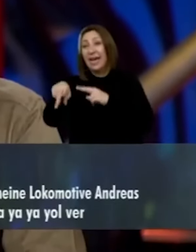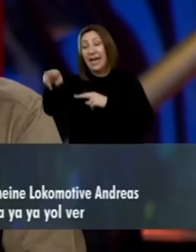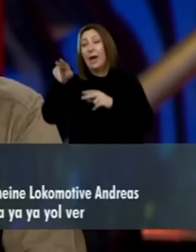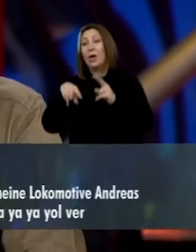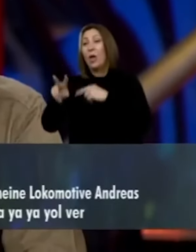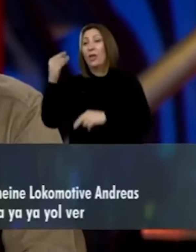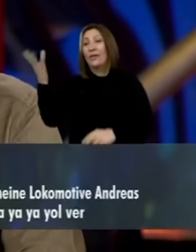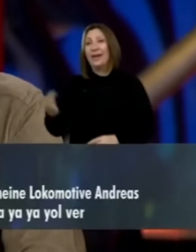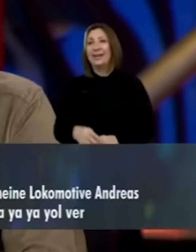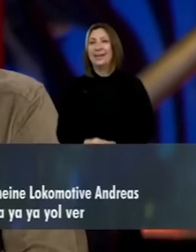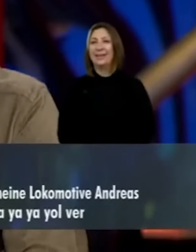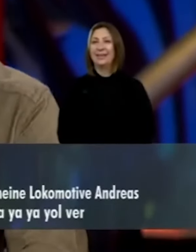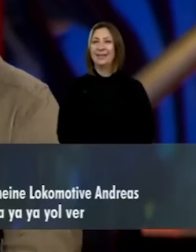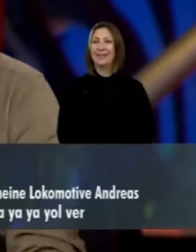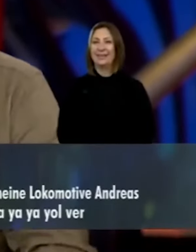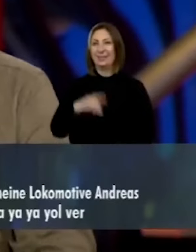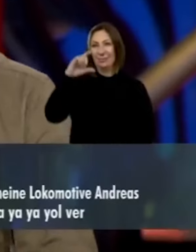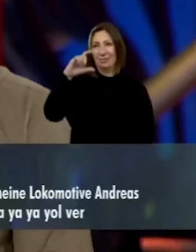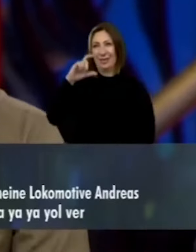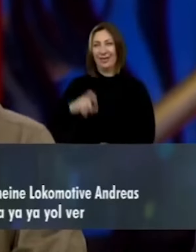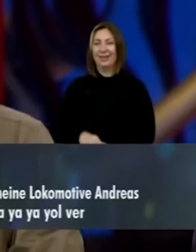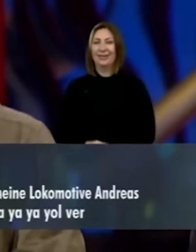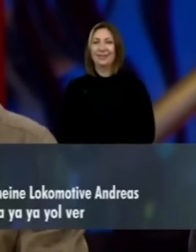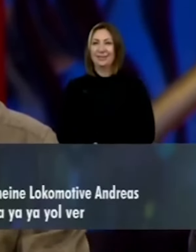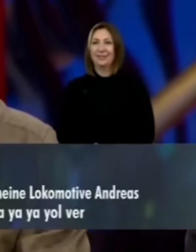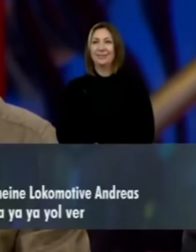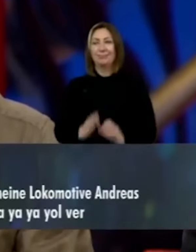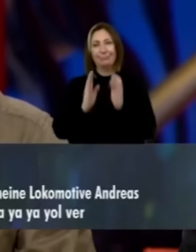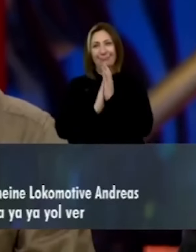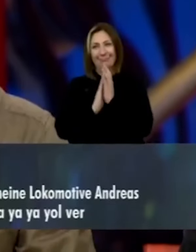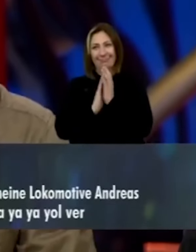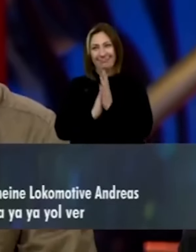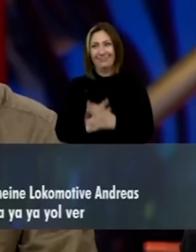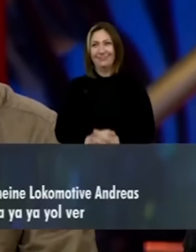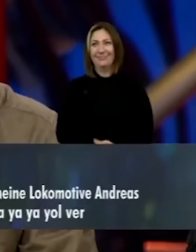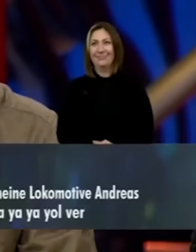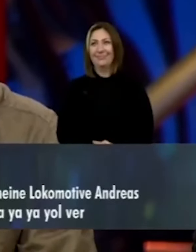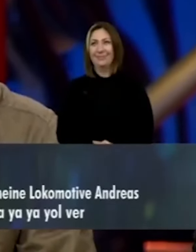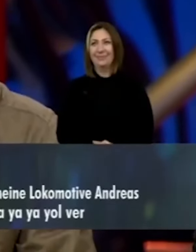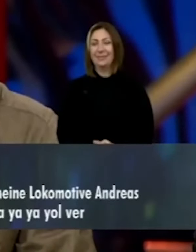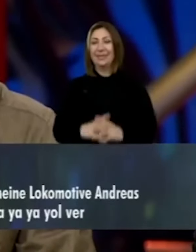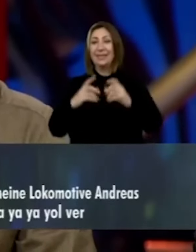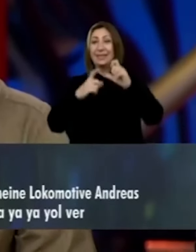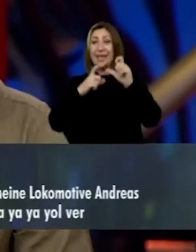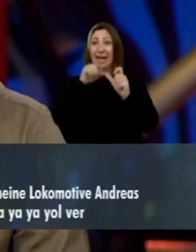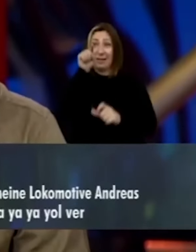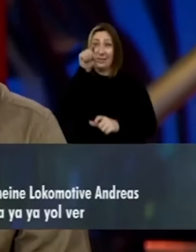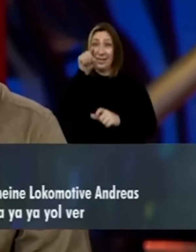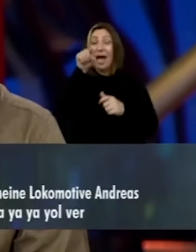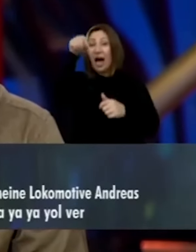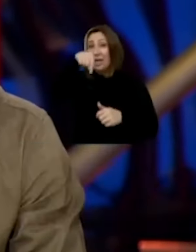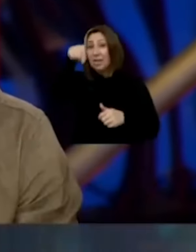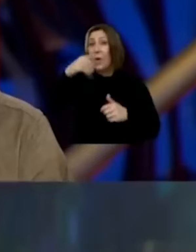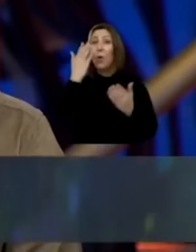ver. C şıkkı. C şıkkı, bravo. Serkan Çayoğlu